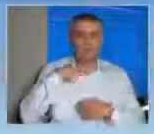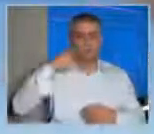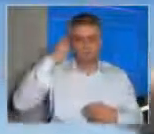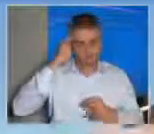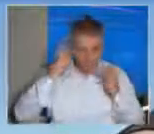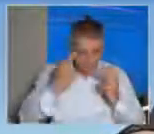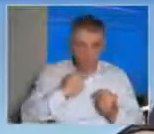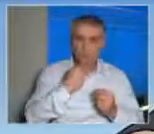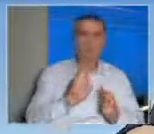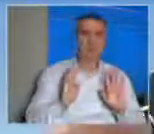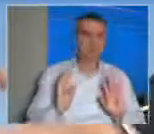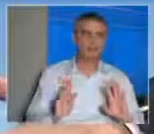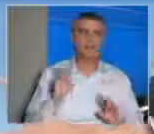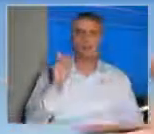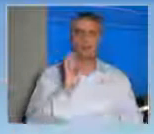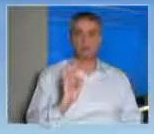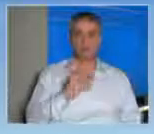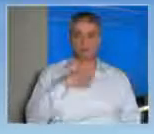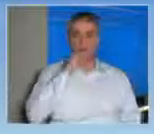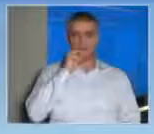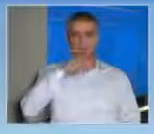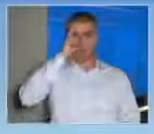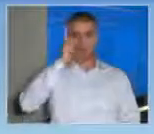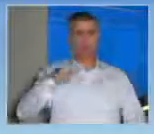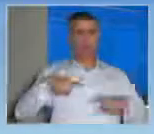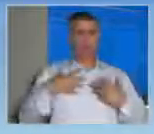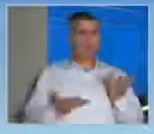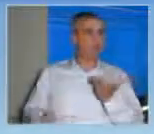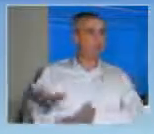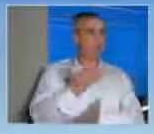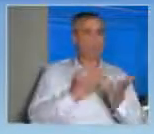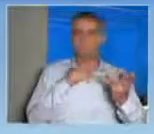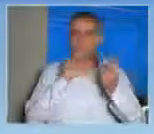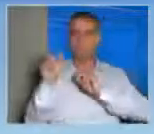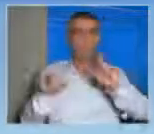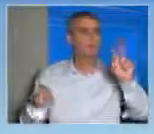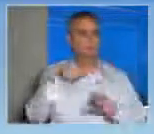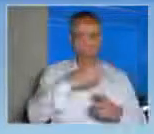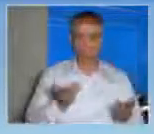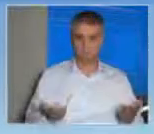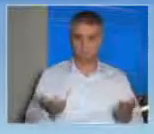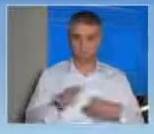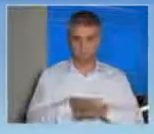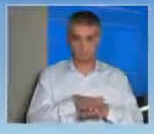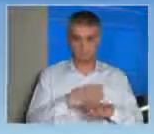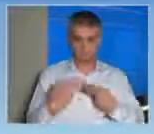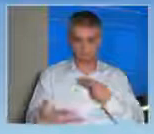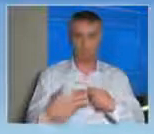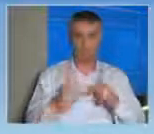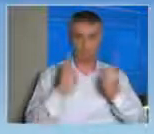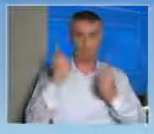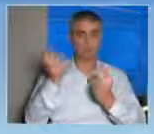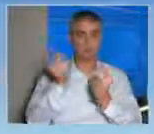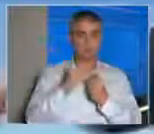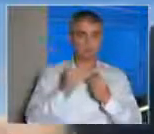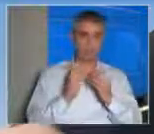וגם חשוב לך להגיד את זה, אבל בכל זאת, אנחנו רואים איש ליכוד, אתה חי את השטח, אתה מדבר עם אנשים, זה הולך לקרות? כלומר, הוא